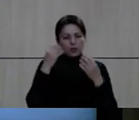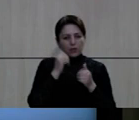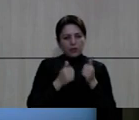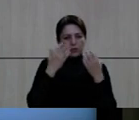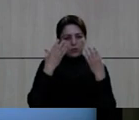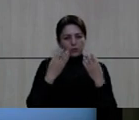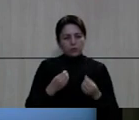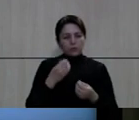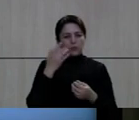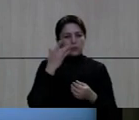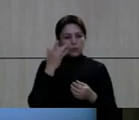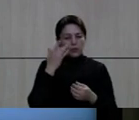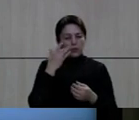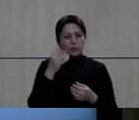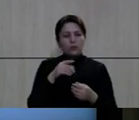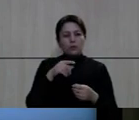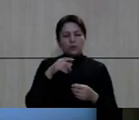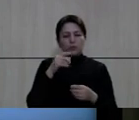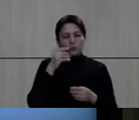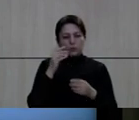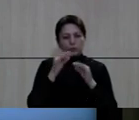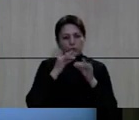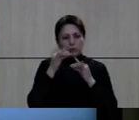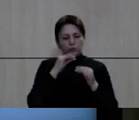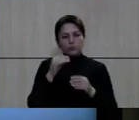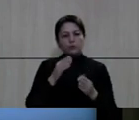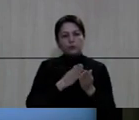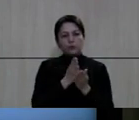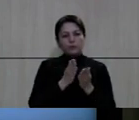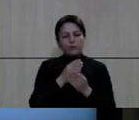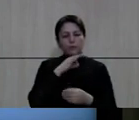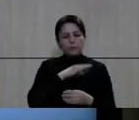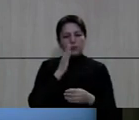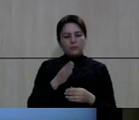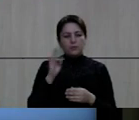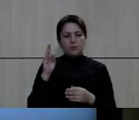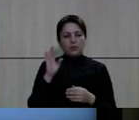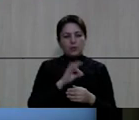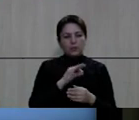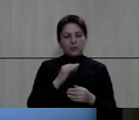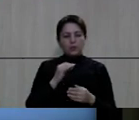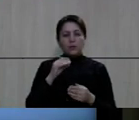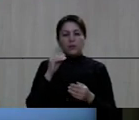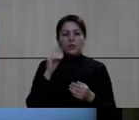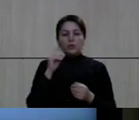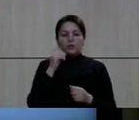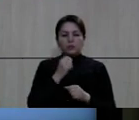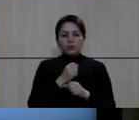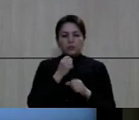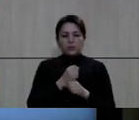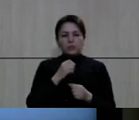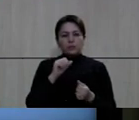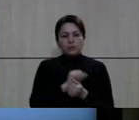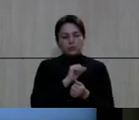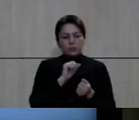bilan so'zlashuv uslubidan foydalanamiz. Lekin ish qog'ozlarini yuritishda rasmiy ish yuritish tilini